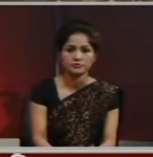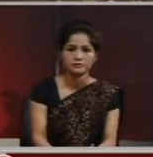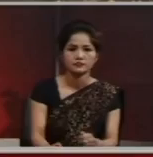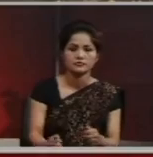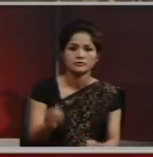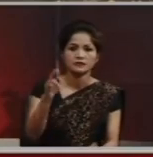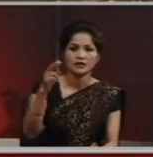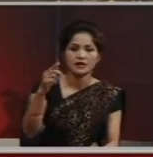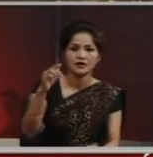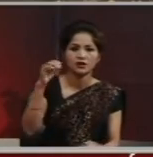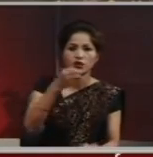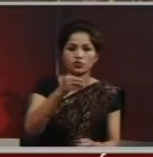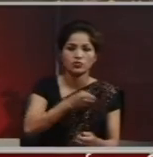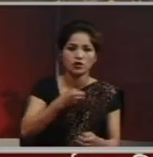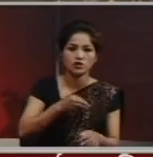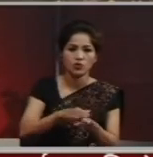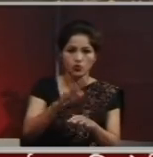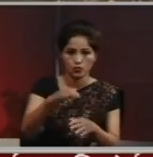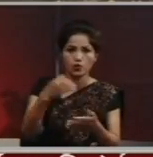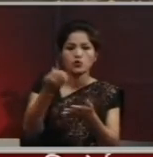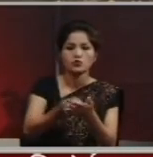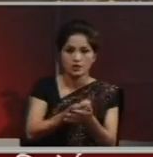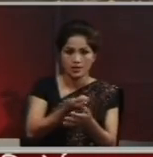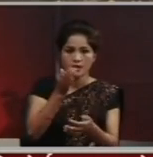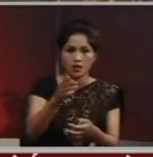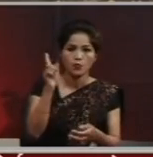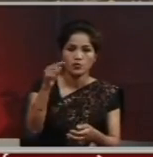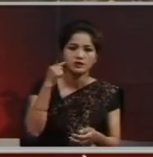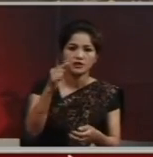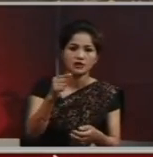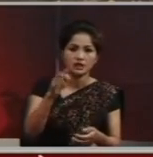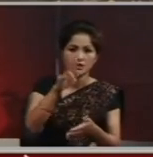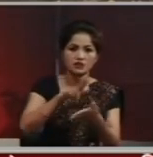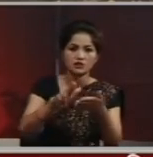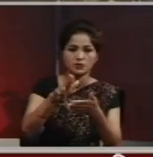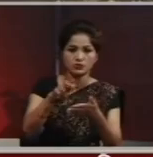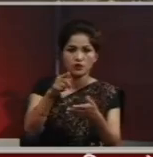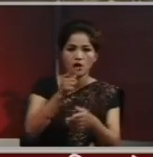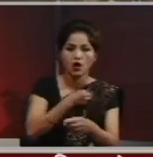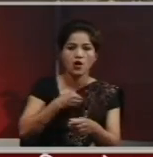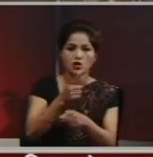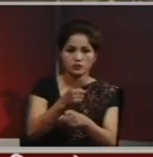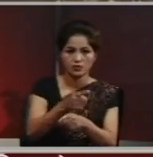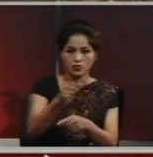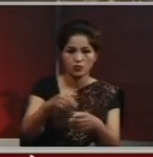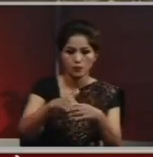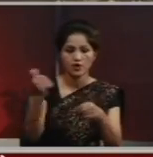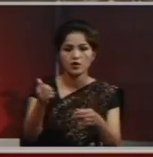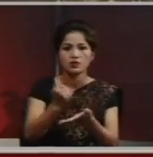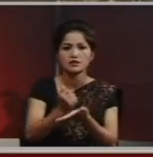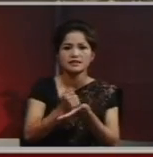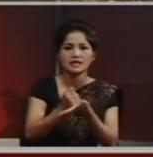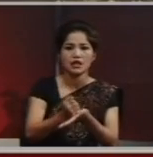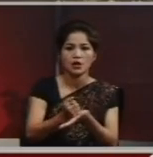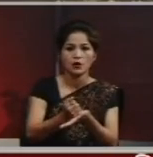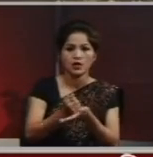नेसनल रेजिडेन्ट डाक्टर्स एसोसिएसनले भोलिदेखि त्रिवि शिक्षण अस्पतालको बहिरङ सेवा